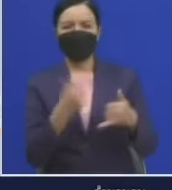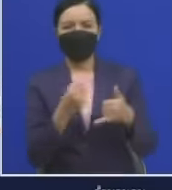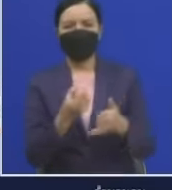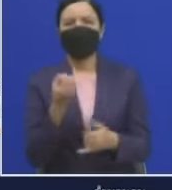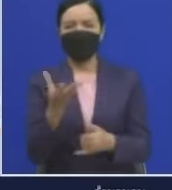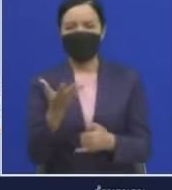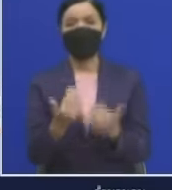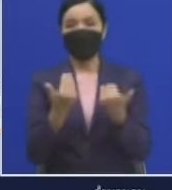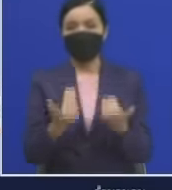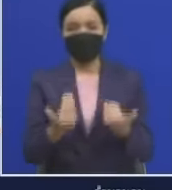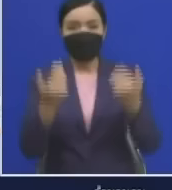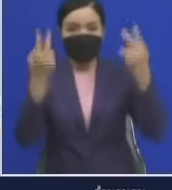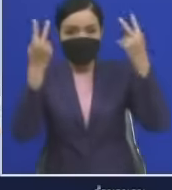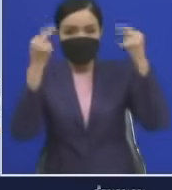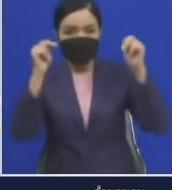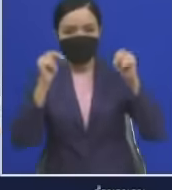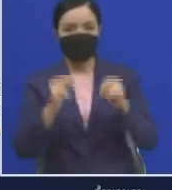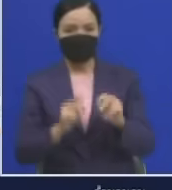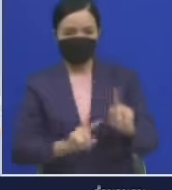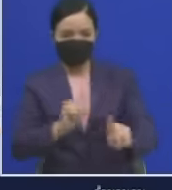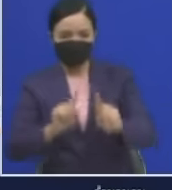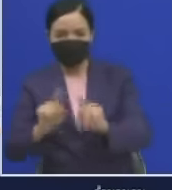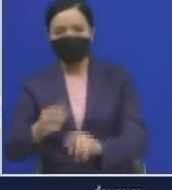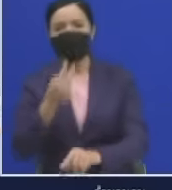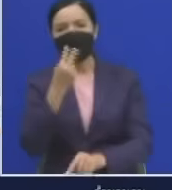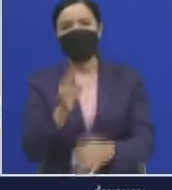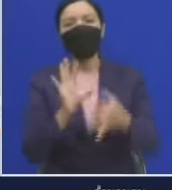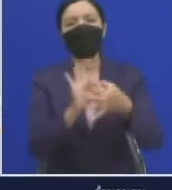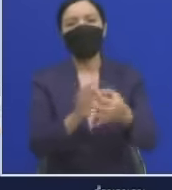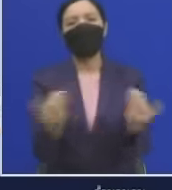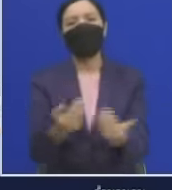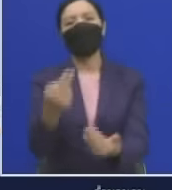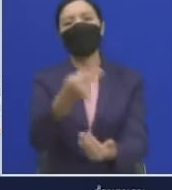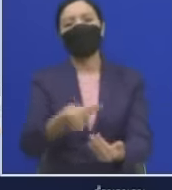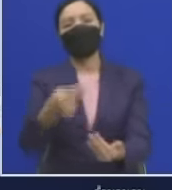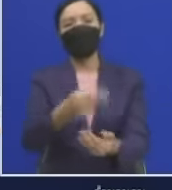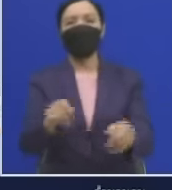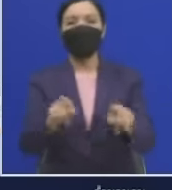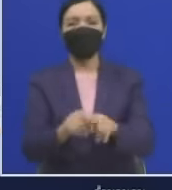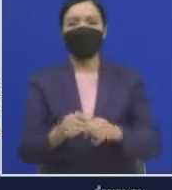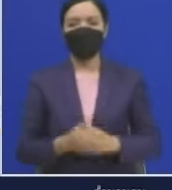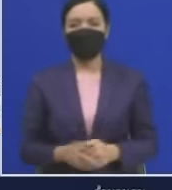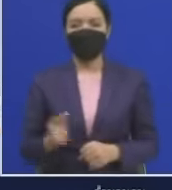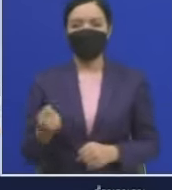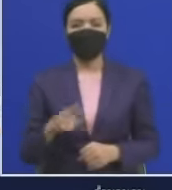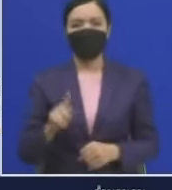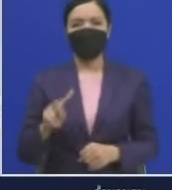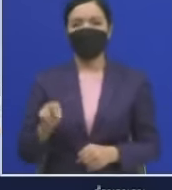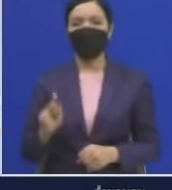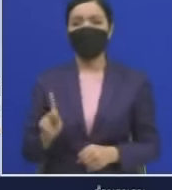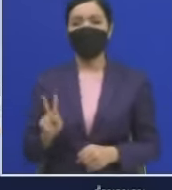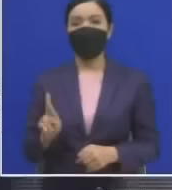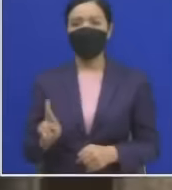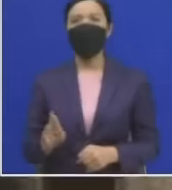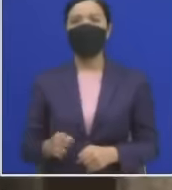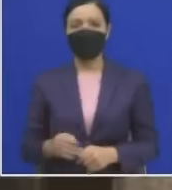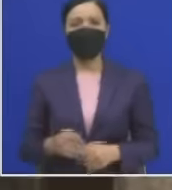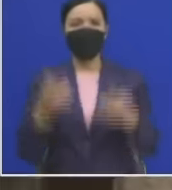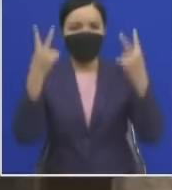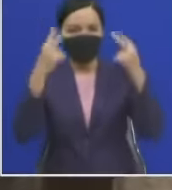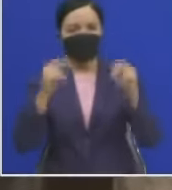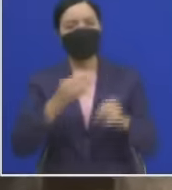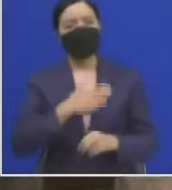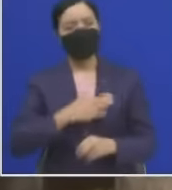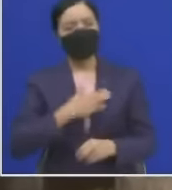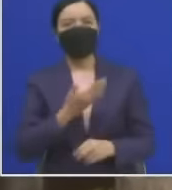นะวันนี้นายกรัฐมนตรีก็ติดตามเรื่องนี้แหละครับเพราะว่าเป็นห่วงเป็นลูกหลานนะฮะคุณธนกรวังบุญคงชนะก็เปิดเผยว่านายกพอใจภาพร